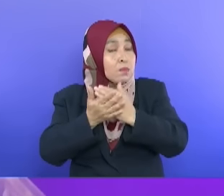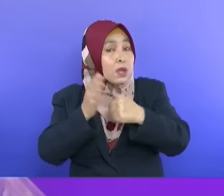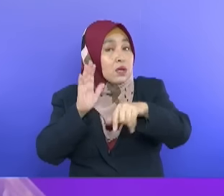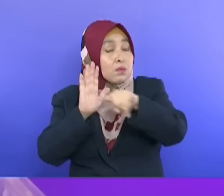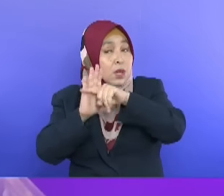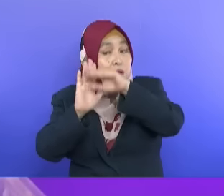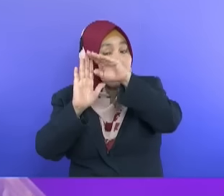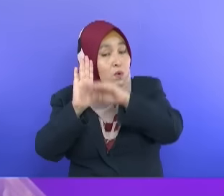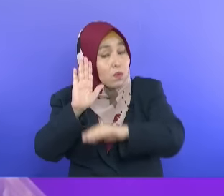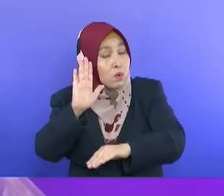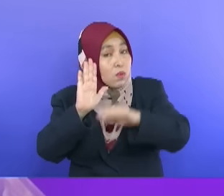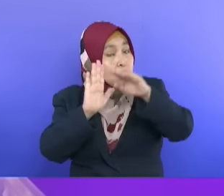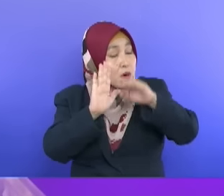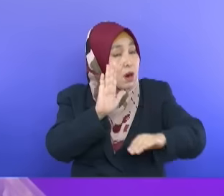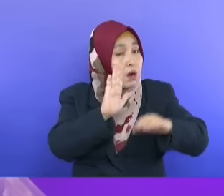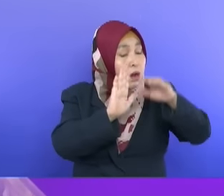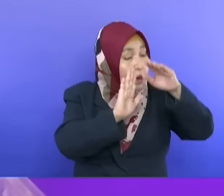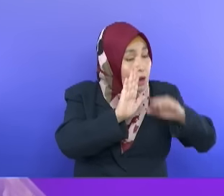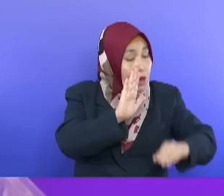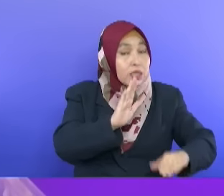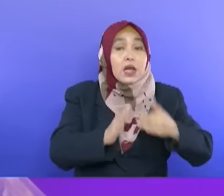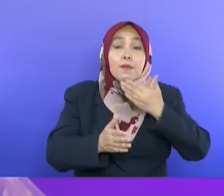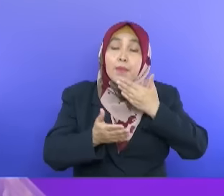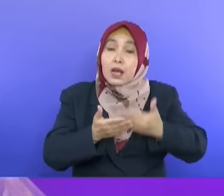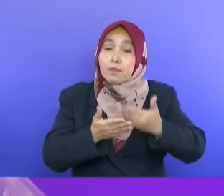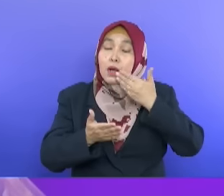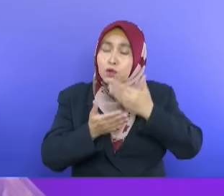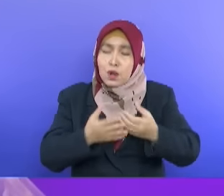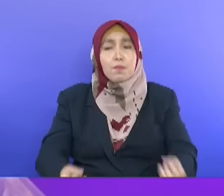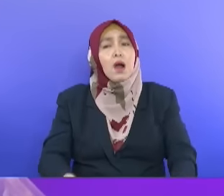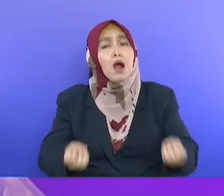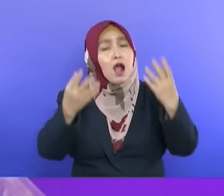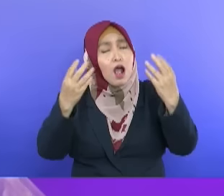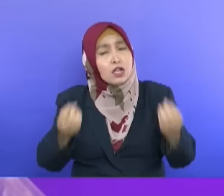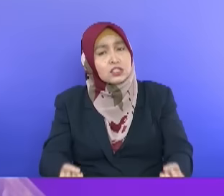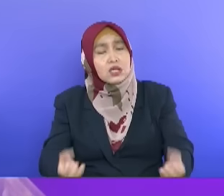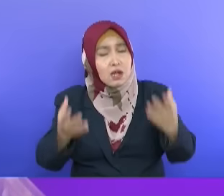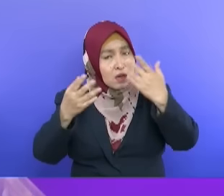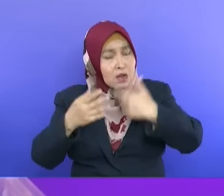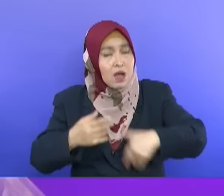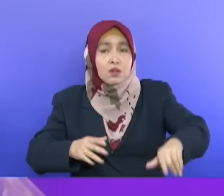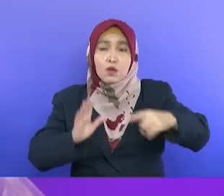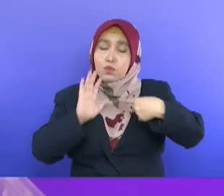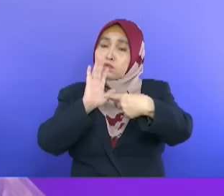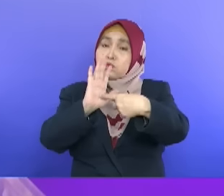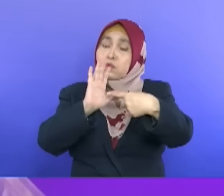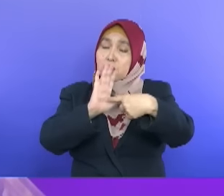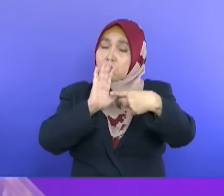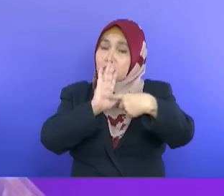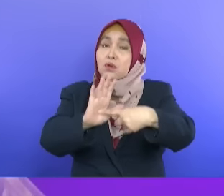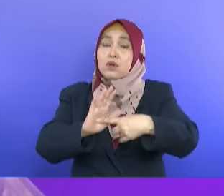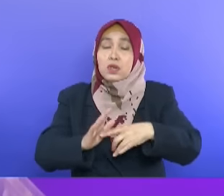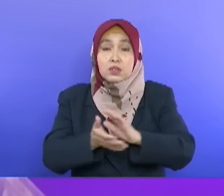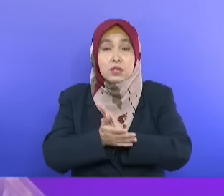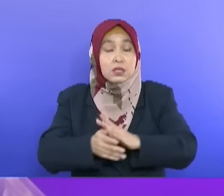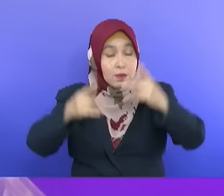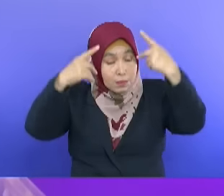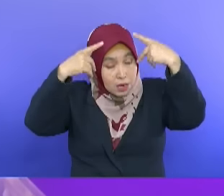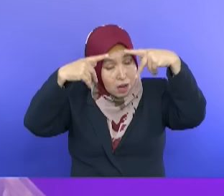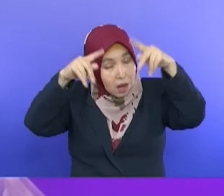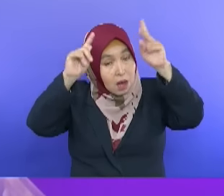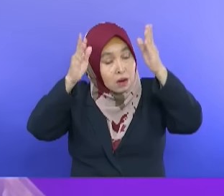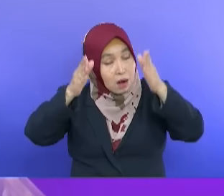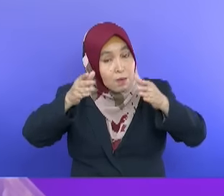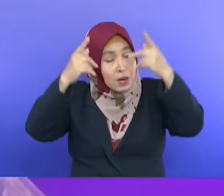dikurangkan detailnya yang baik-baik di banyakkan dia punya highlight ataupun penekanannya jadi pengarah-pengaruh film